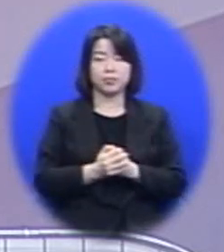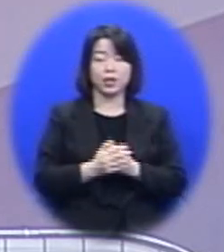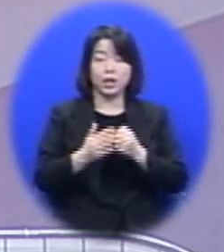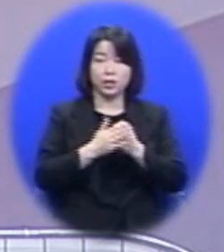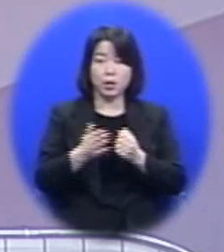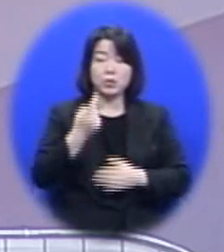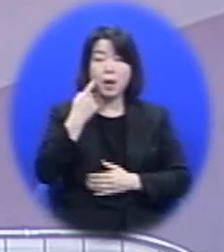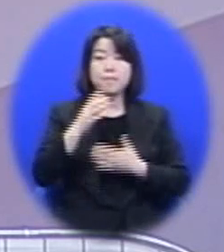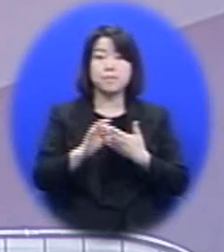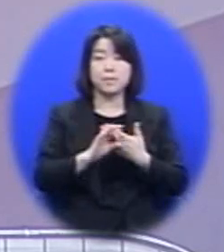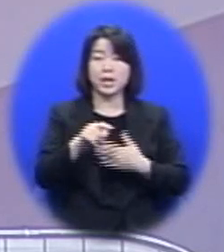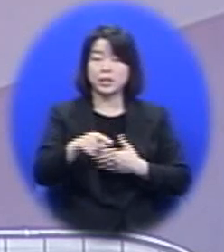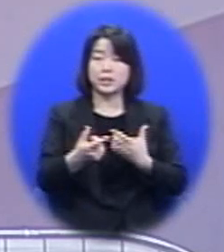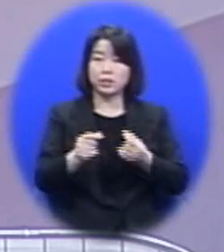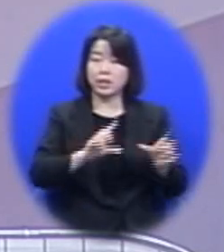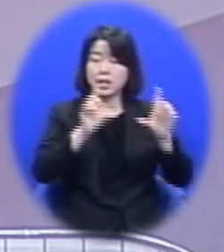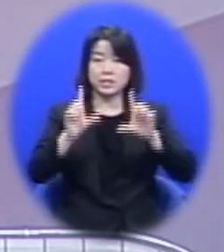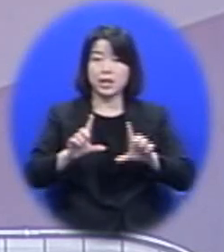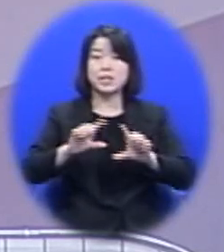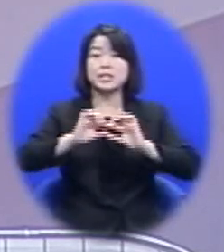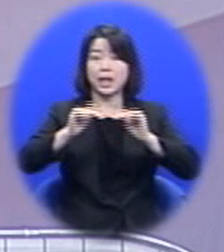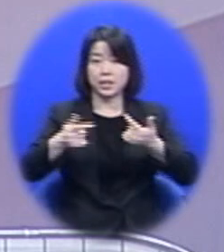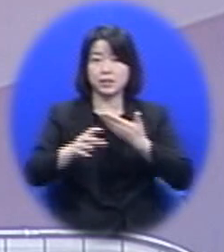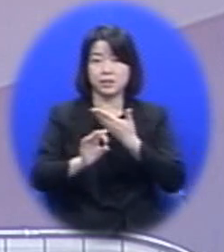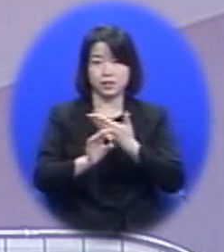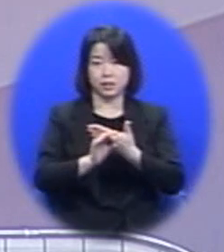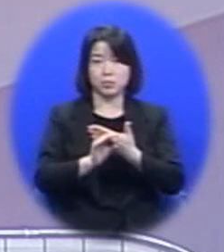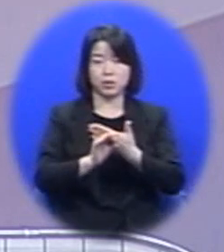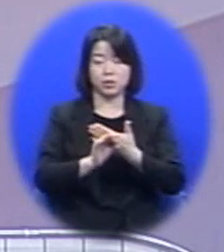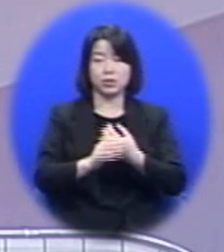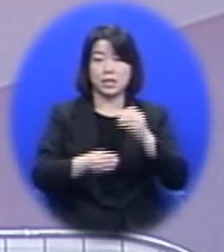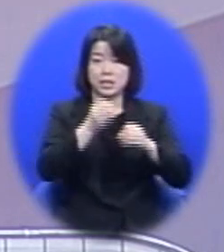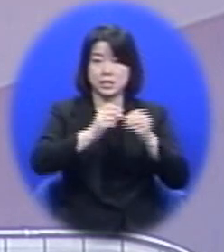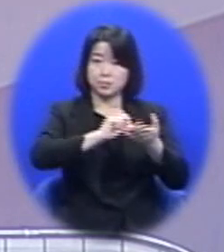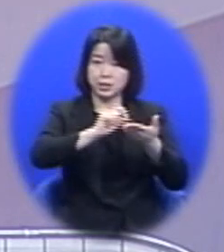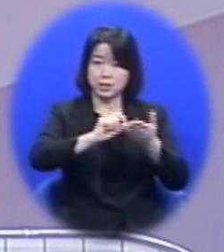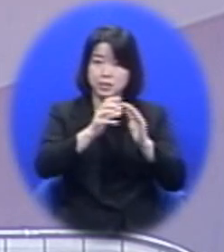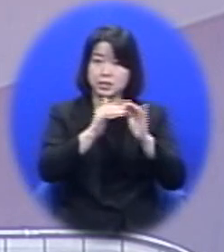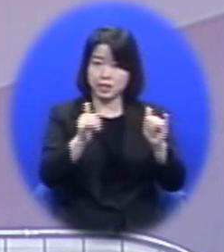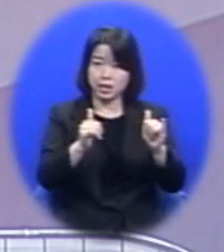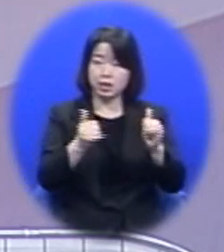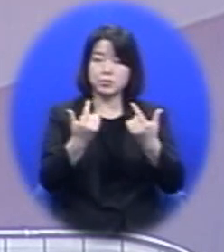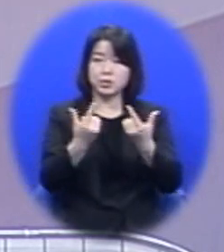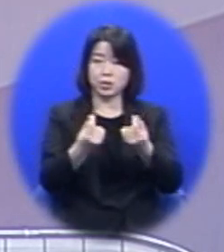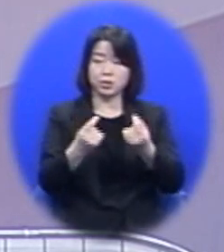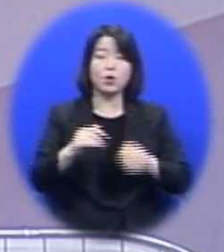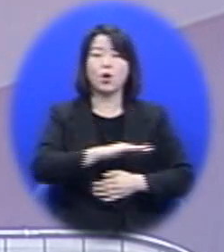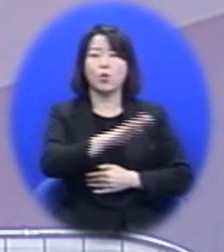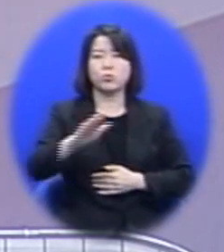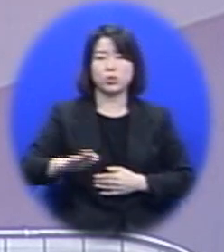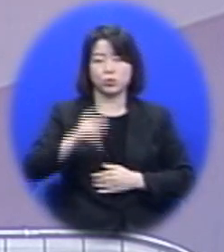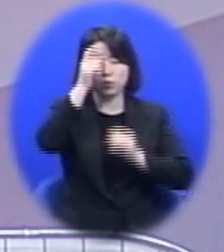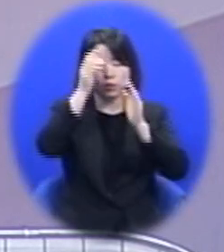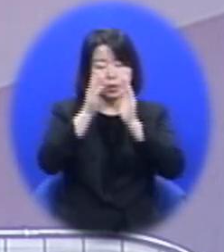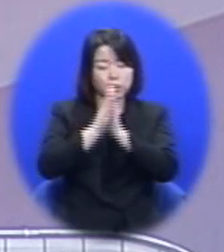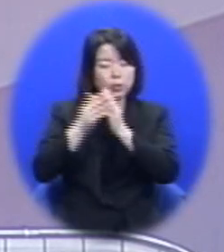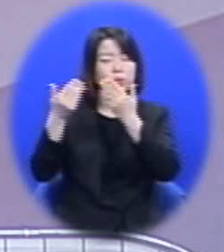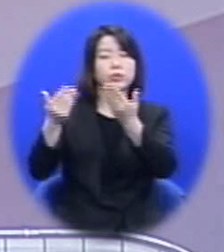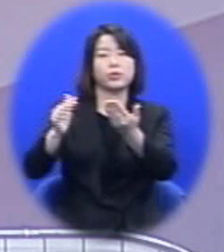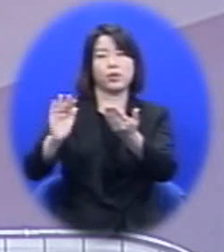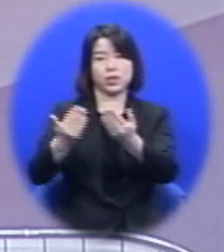그러므로 만약에 그렇게 사라지지 않는다고 한다면 시편 기자처럼 그렇게 우리도 기도해야 합니다.